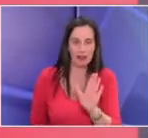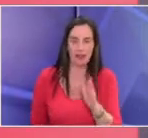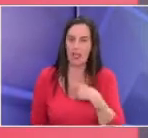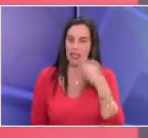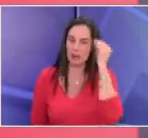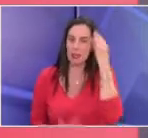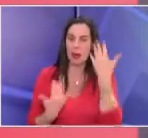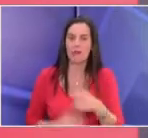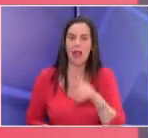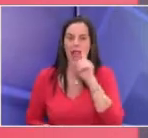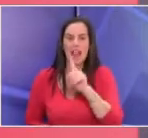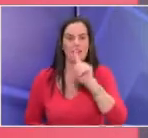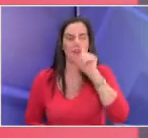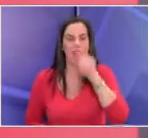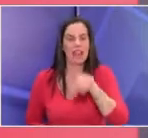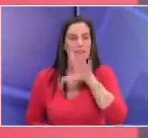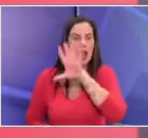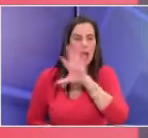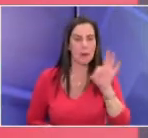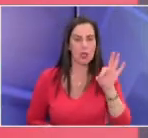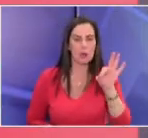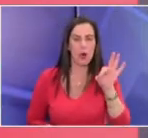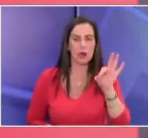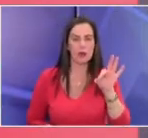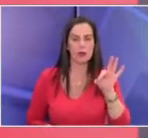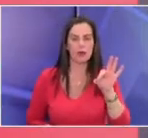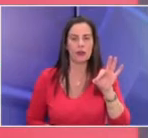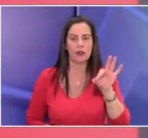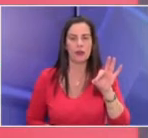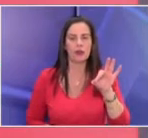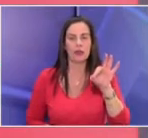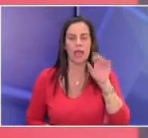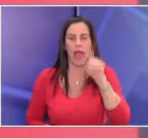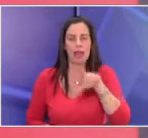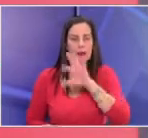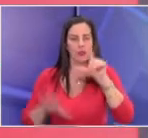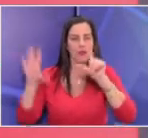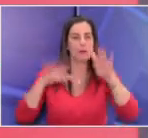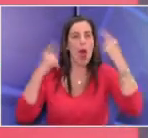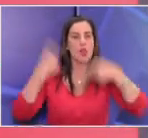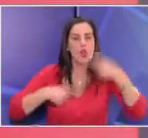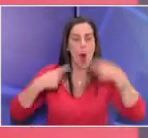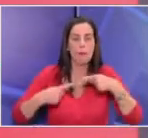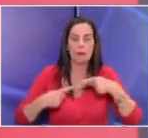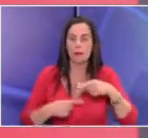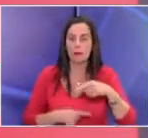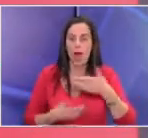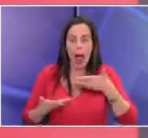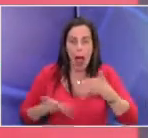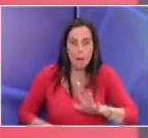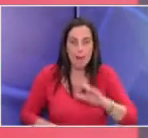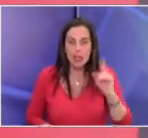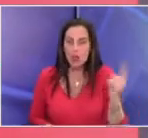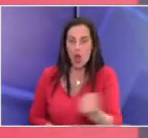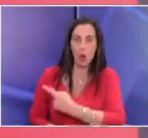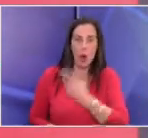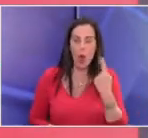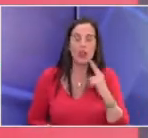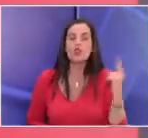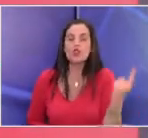כן, וגם כולם ביחד, זה לא שכאילו כל פעם יוצא מישהו. תשמעו, העובדים שלנו עושים ימים כלילות, באמת, עובדים שהם מאוד מאוד